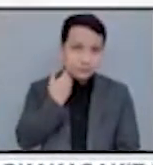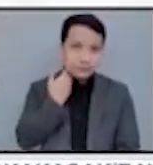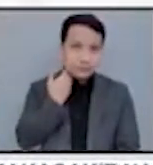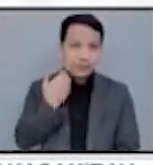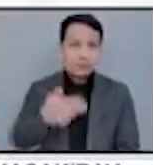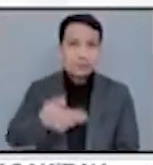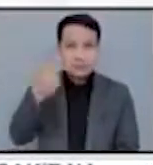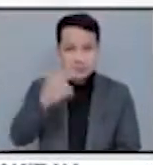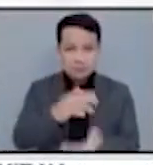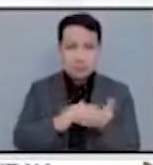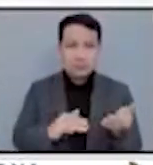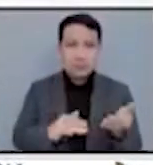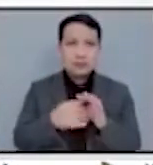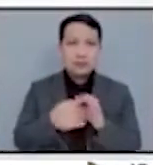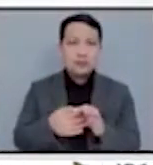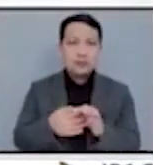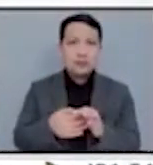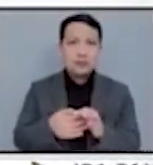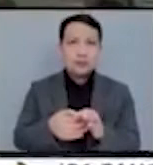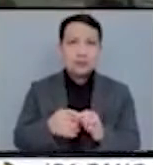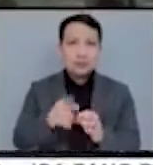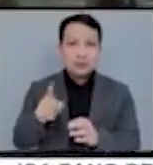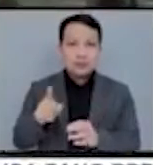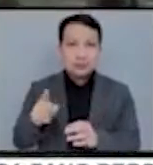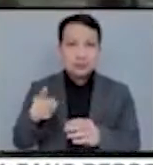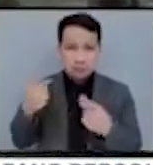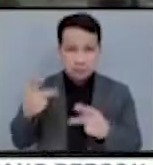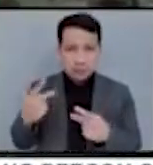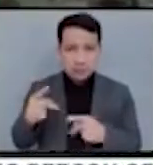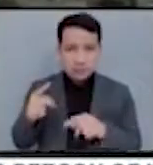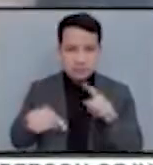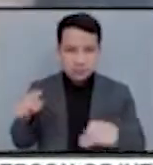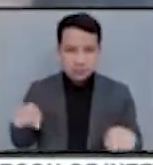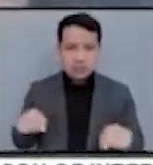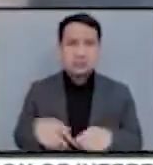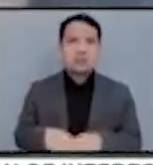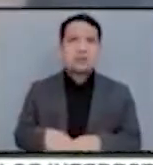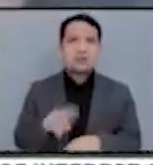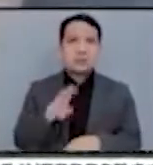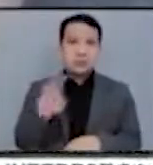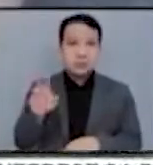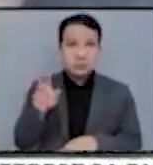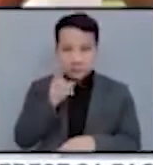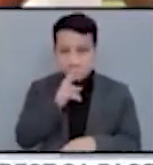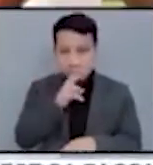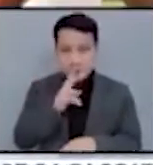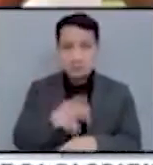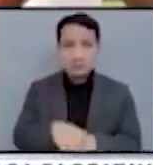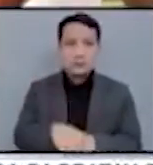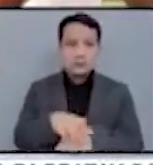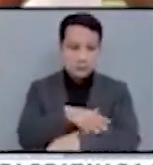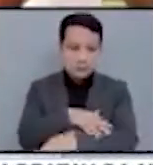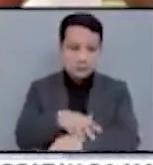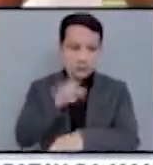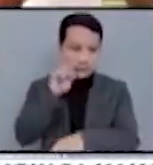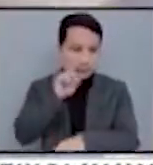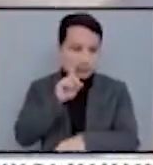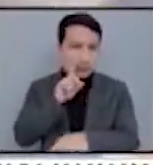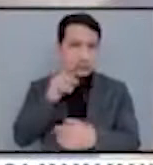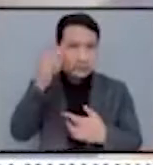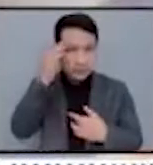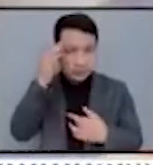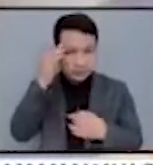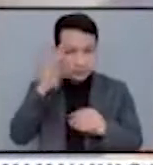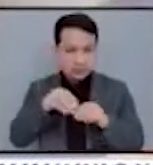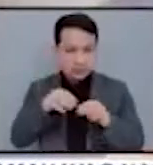acute gastroenteritis, abdominal pain at iba pa. Sa Western Visayas, skin diseases at open wounds ang karaniwang naiulat sa mga